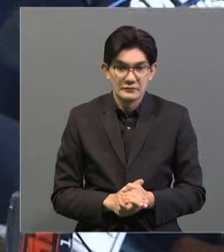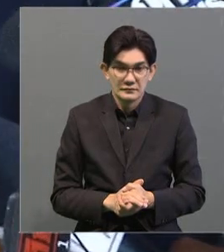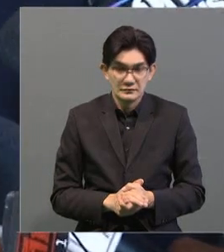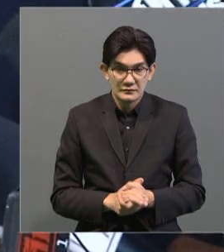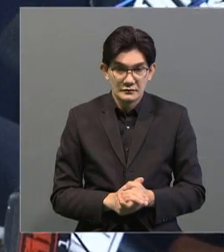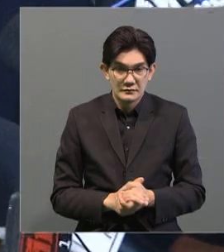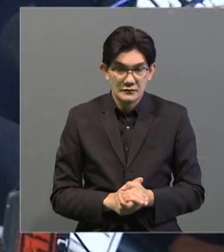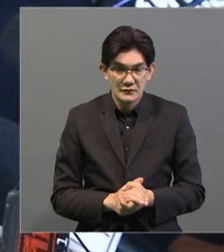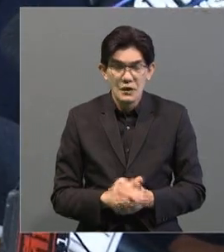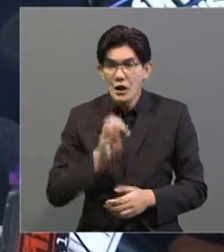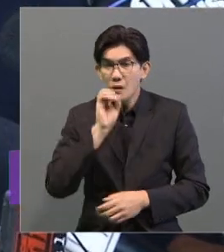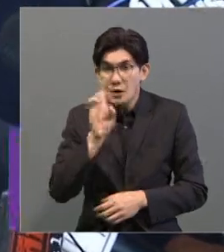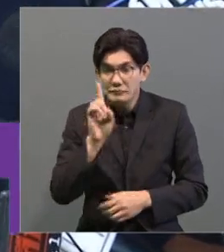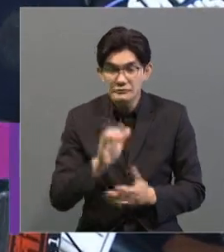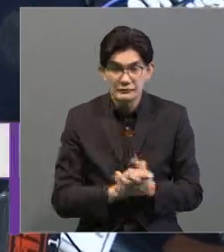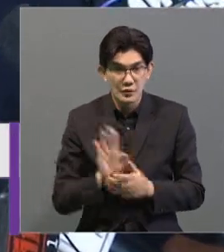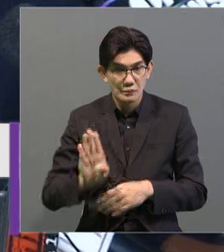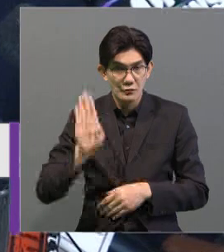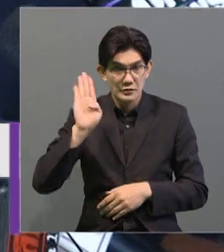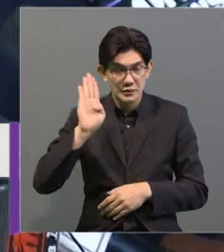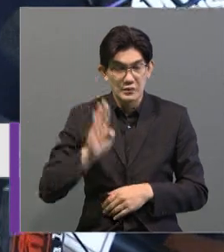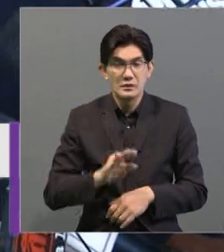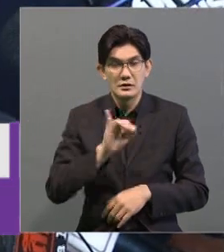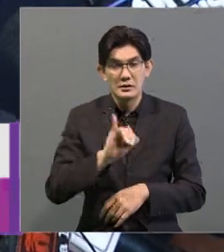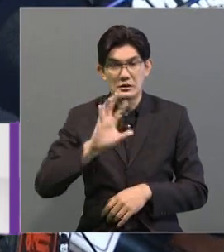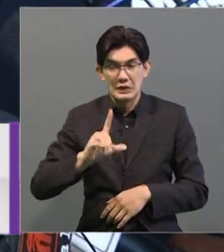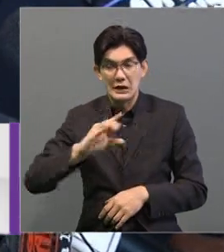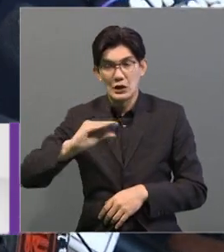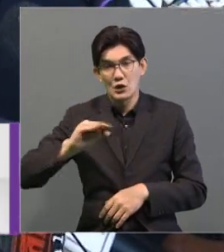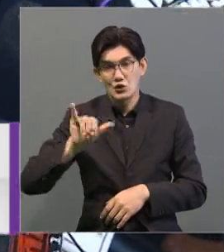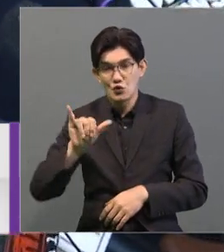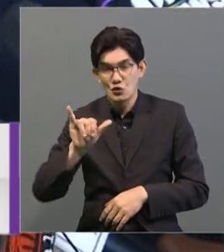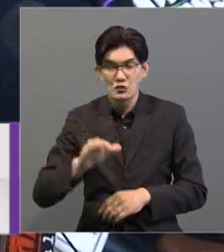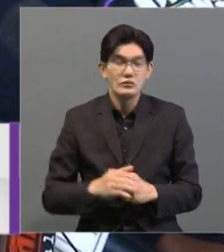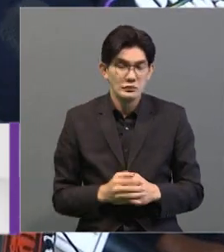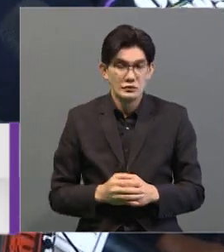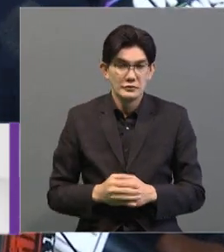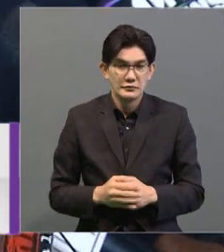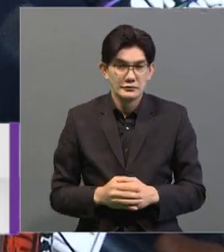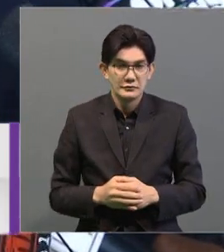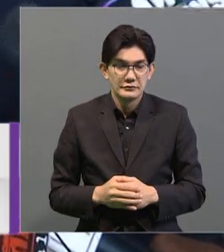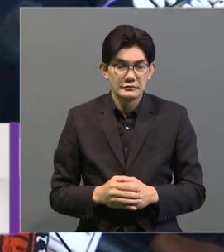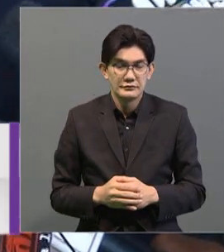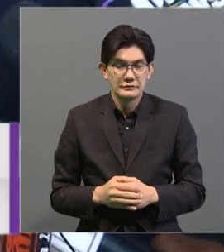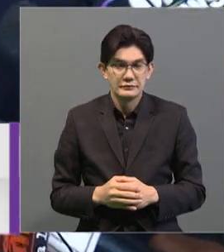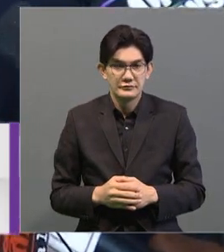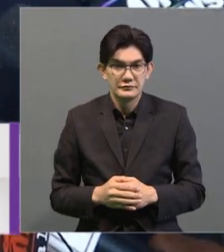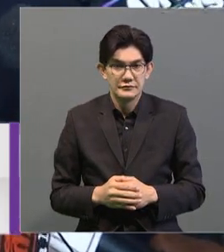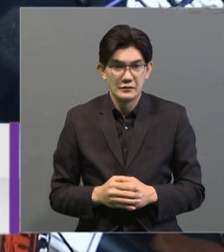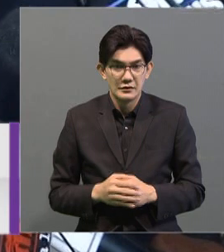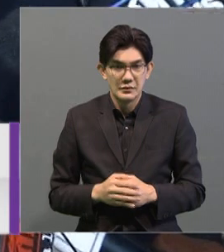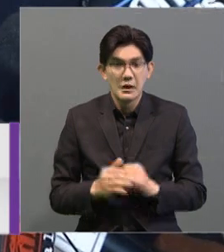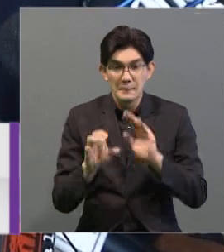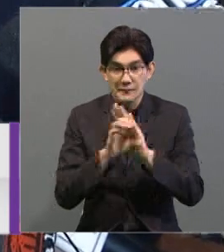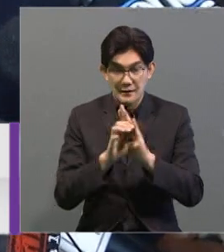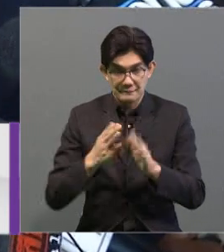ขาอ้างว่าเขาคือบริษัทไชโยครับเนี่ยไชโยแคปิตอลจำกัดแล้วก็เอา